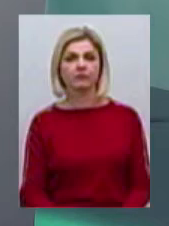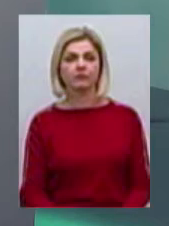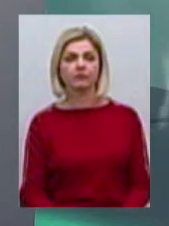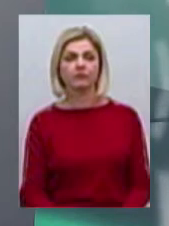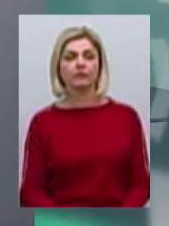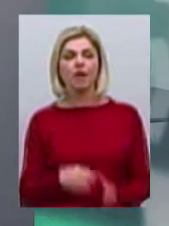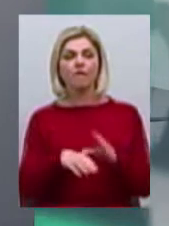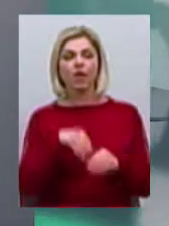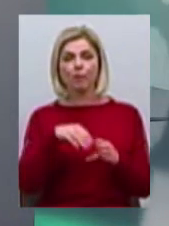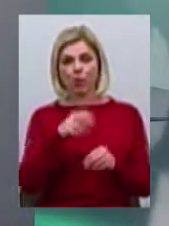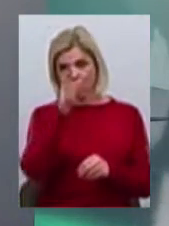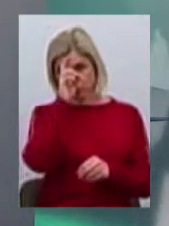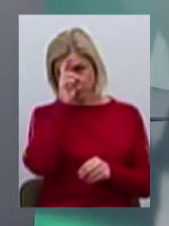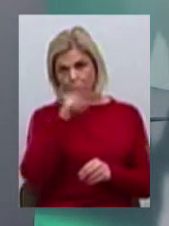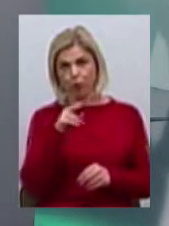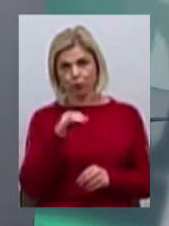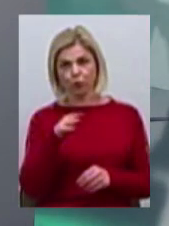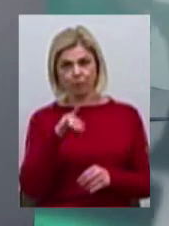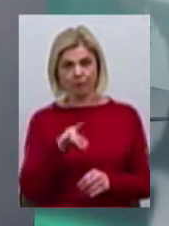Государственної Думи.